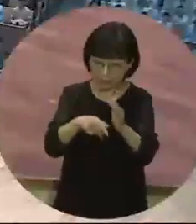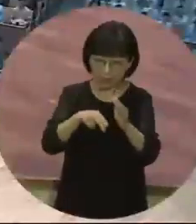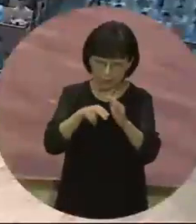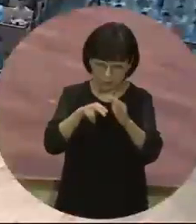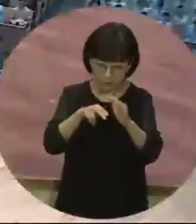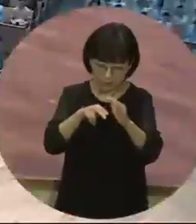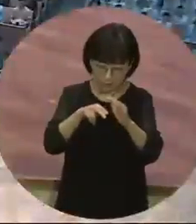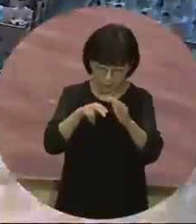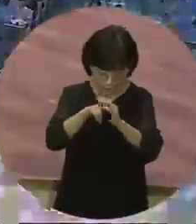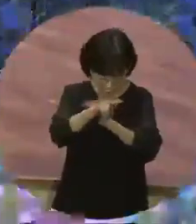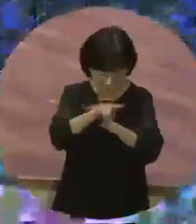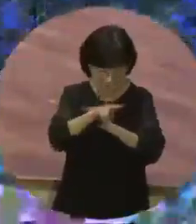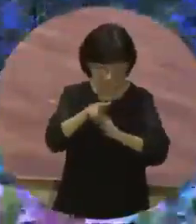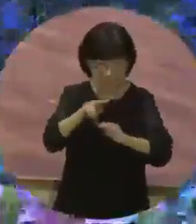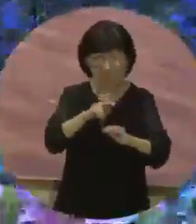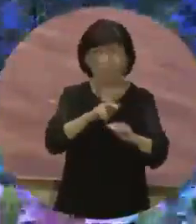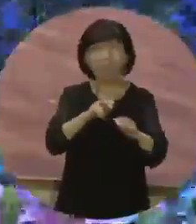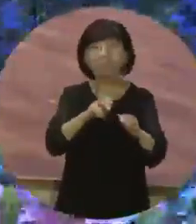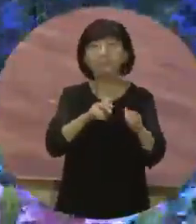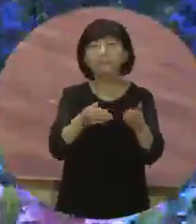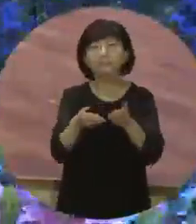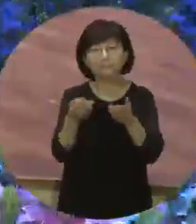걱정하지 마라 그 말이야.